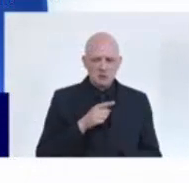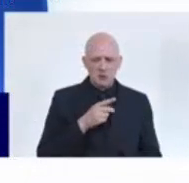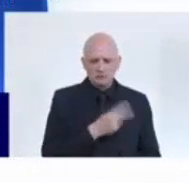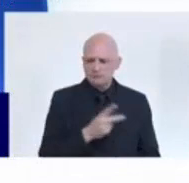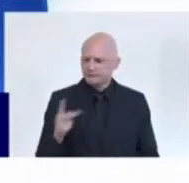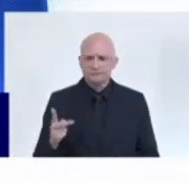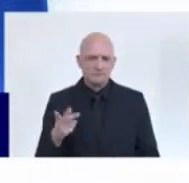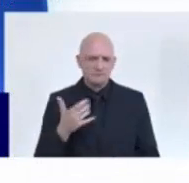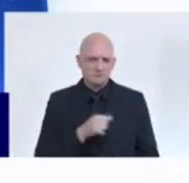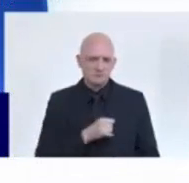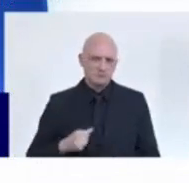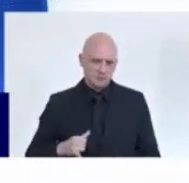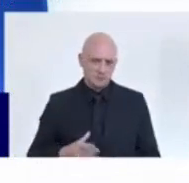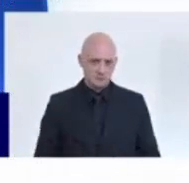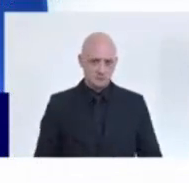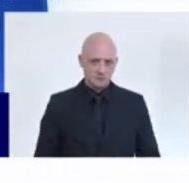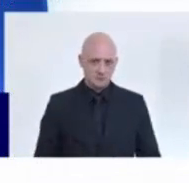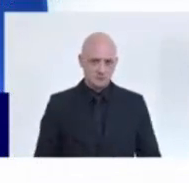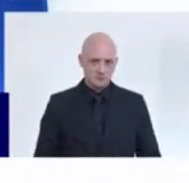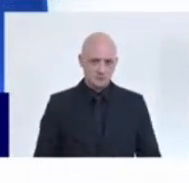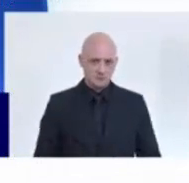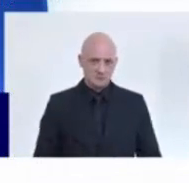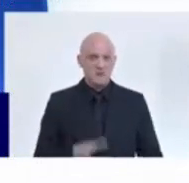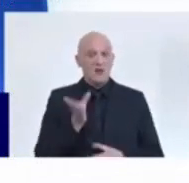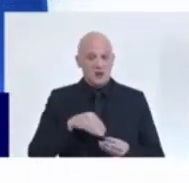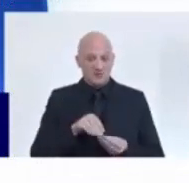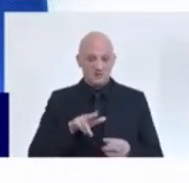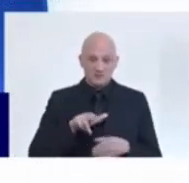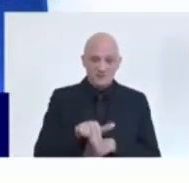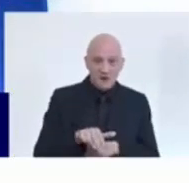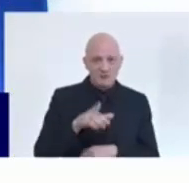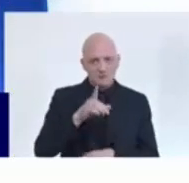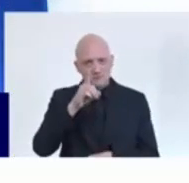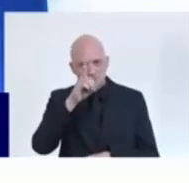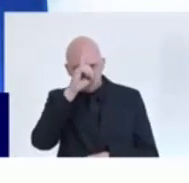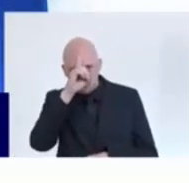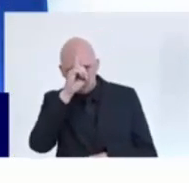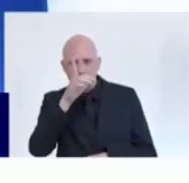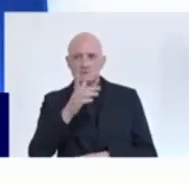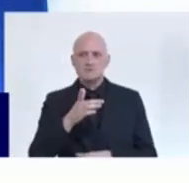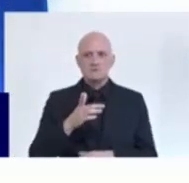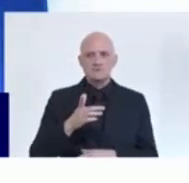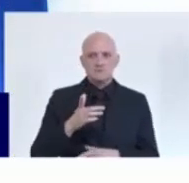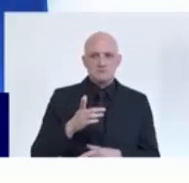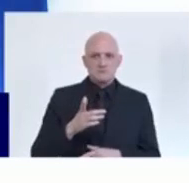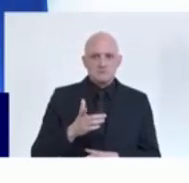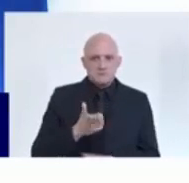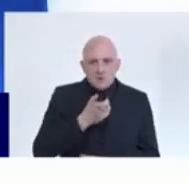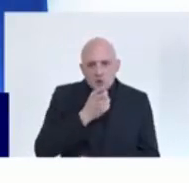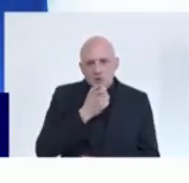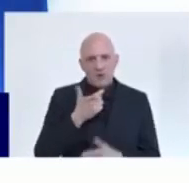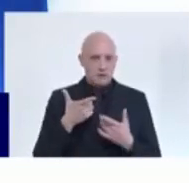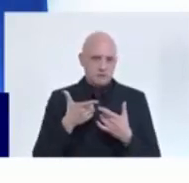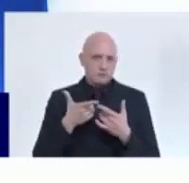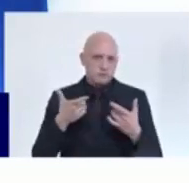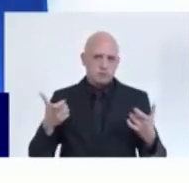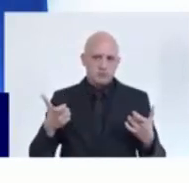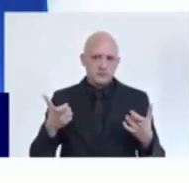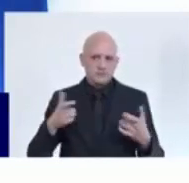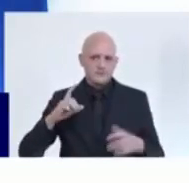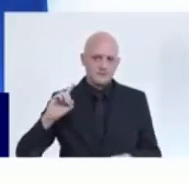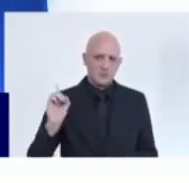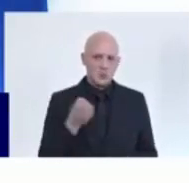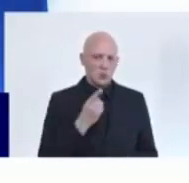n'ont que le niveau 2 le niveau de bêtise de